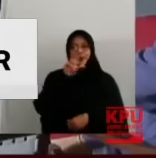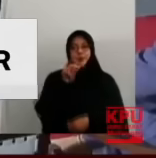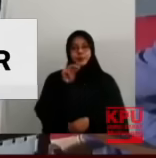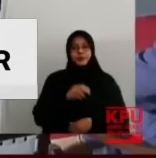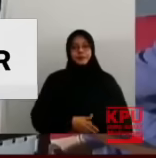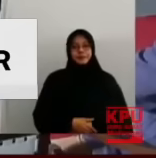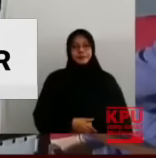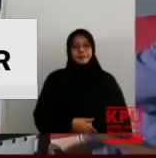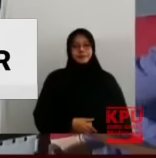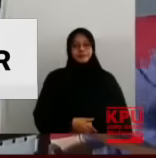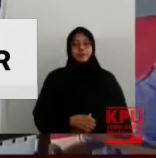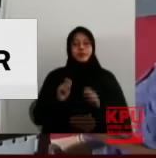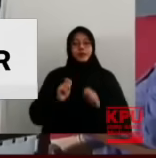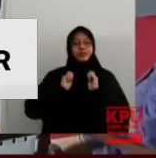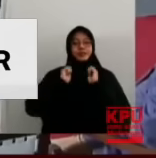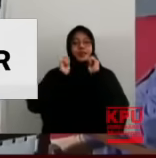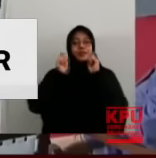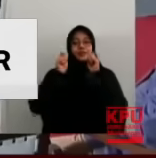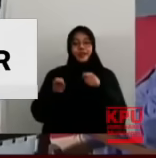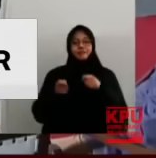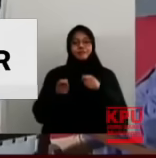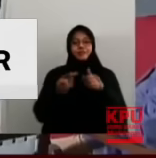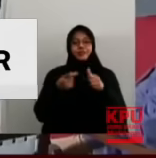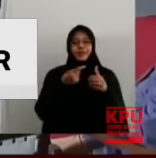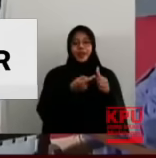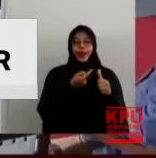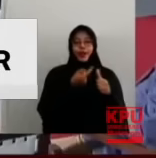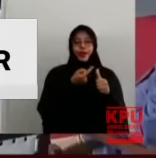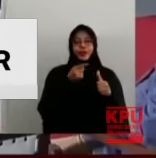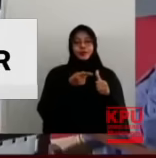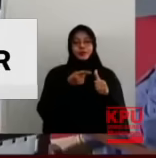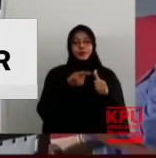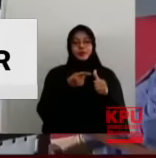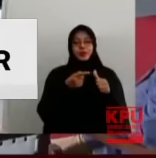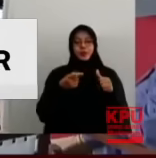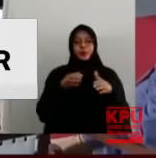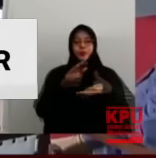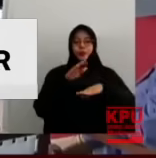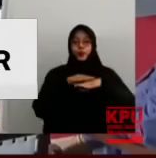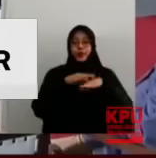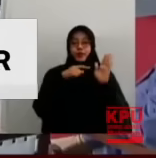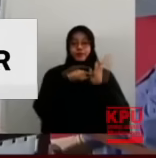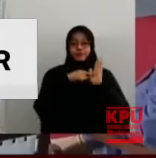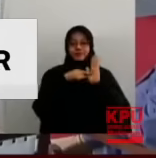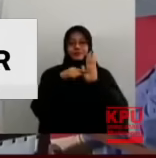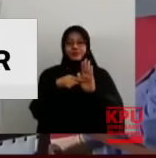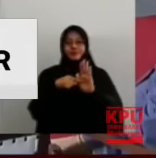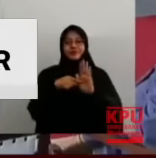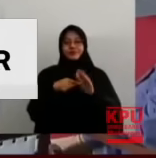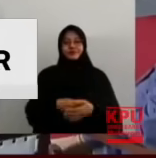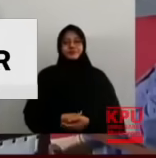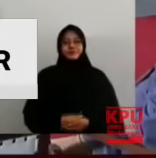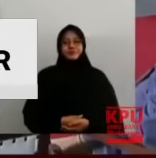Barat daftar tadi diawali dengan kira budaya dan pada saat ini sudah berkumpul di tempat